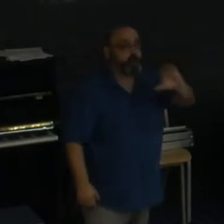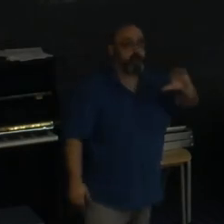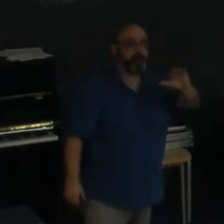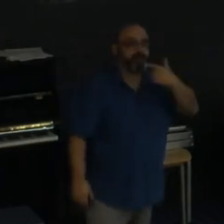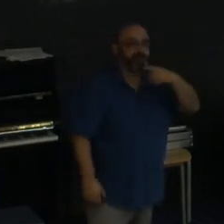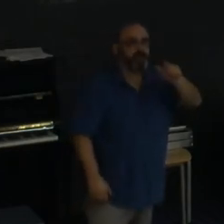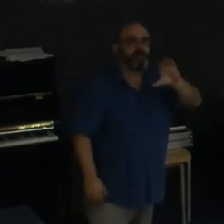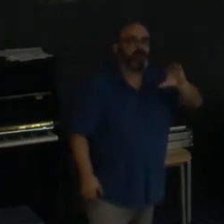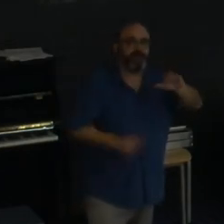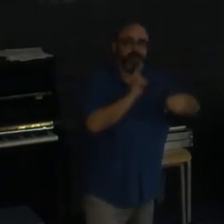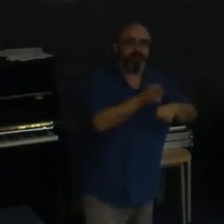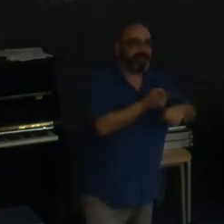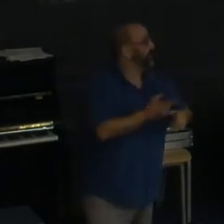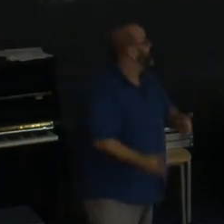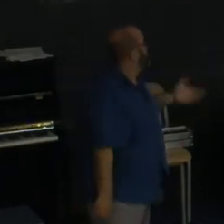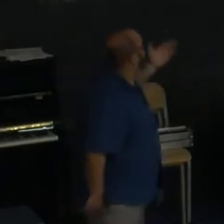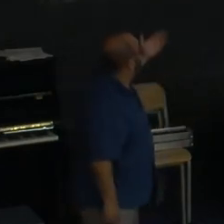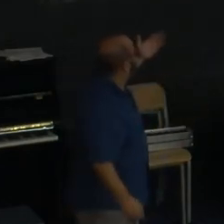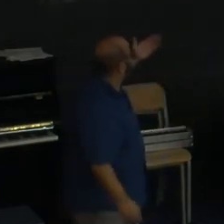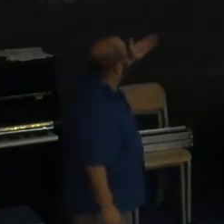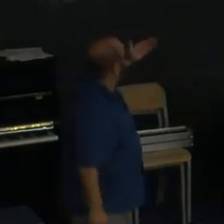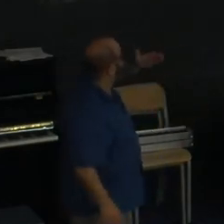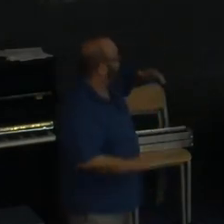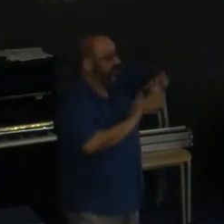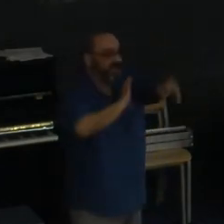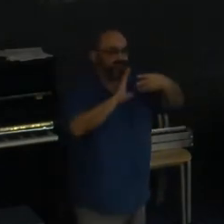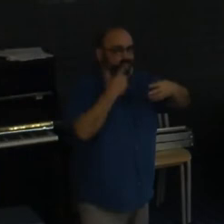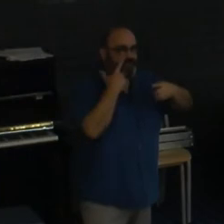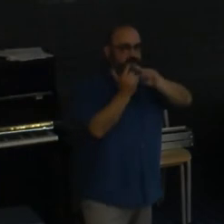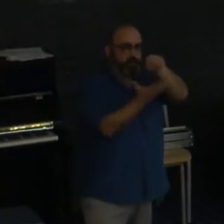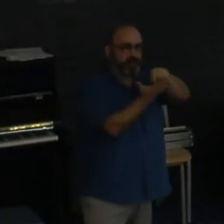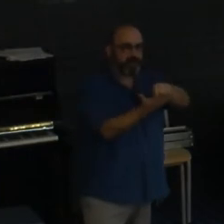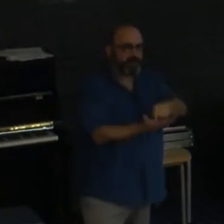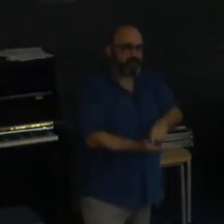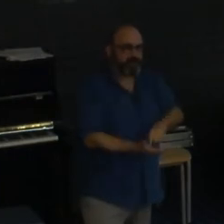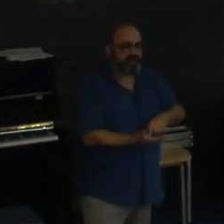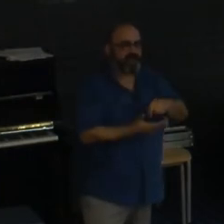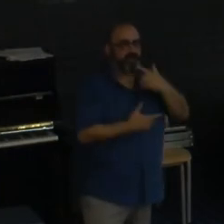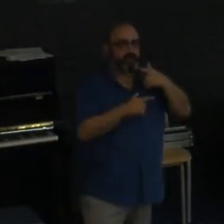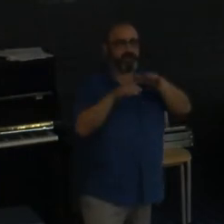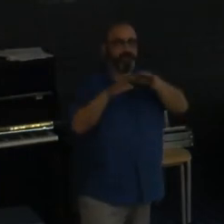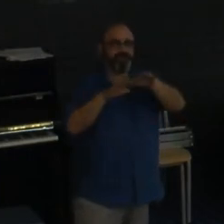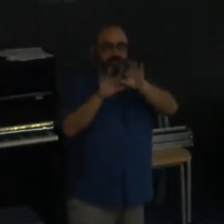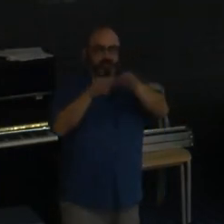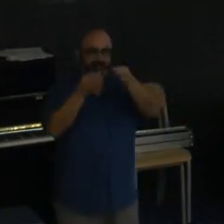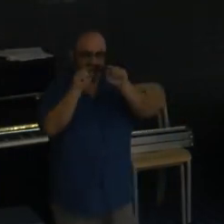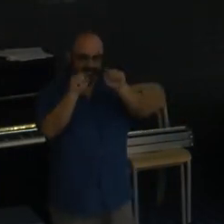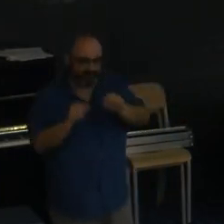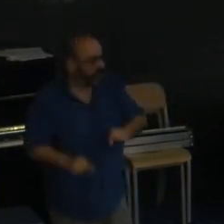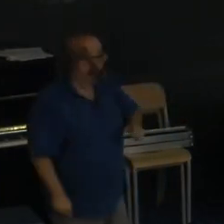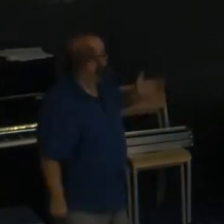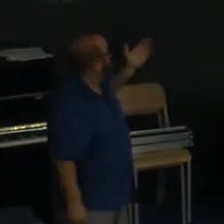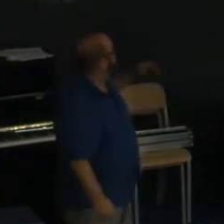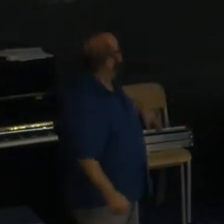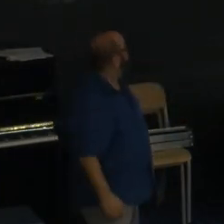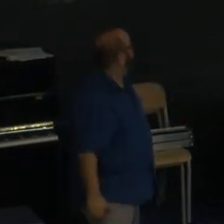est une commande, voilà, qui m'affiche la liste des locals de la fonction, de la méthode où je me trouve. Il y a